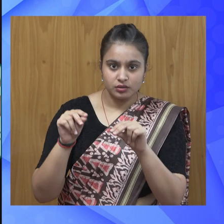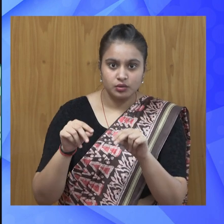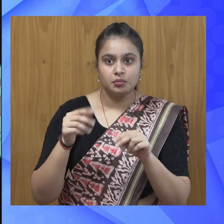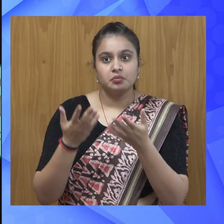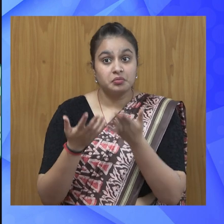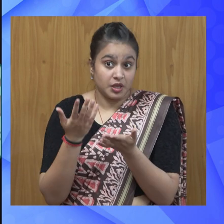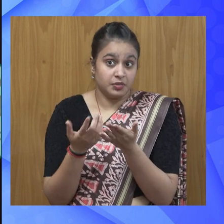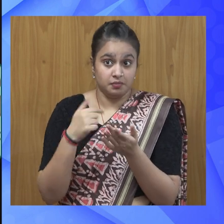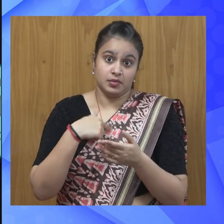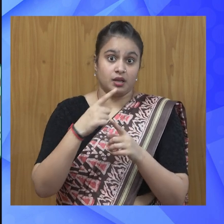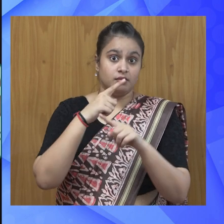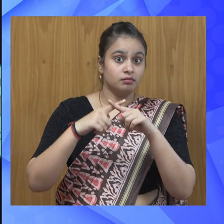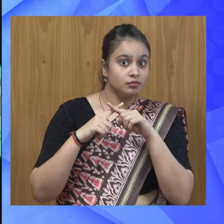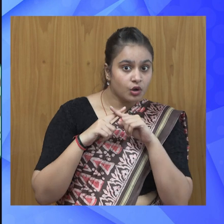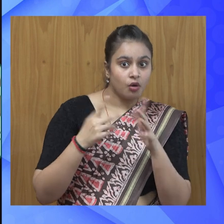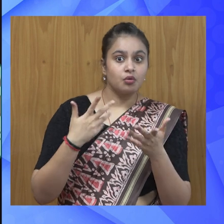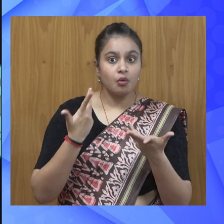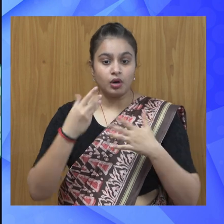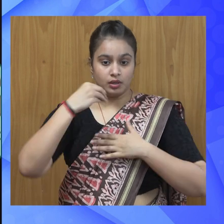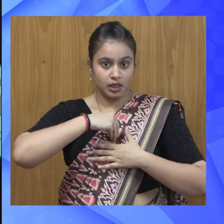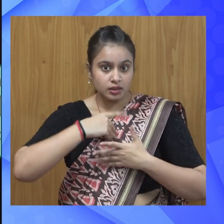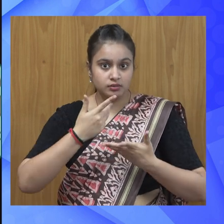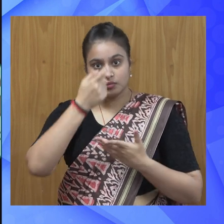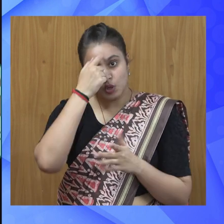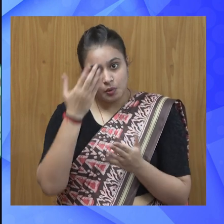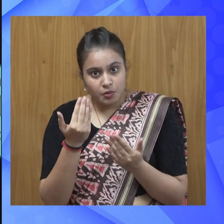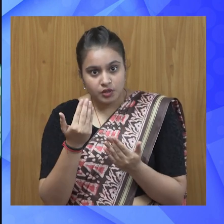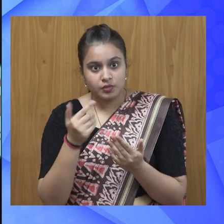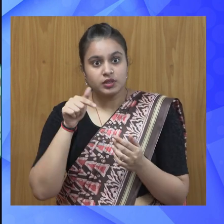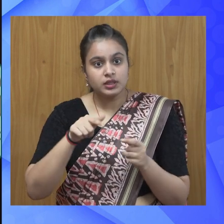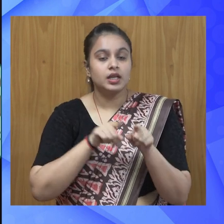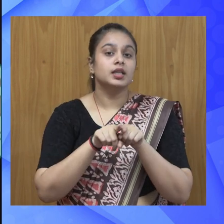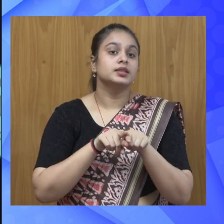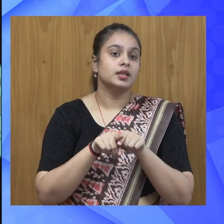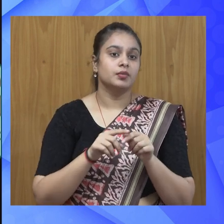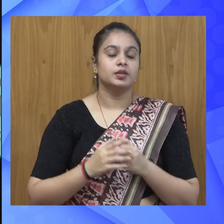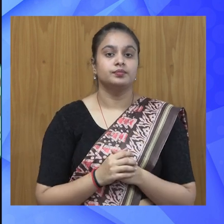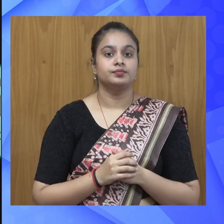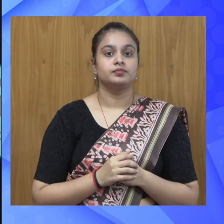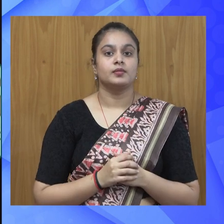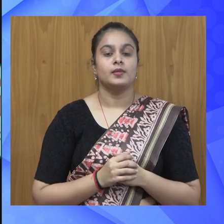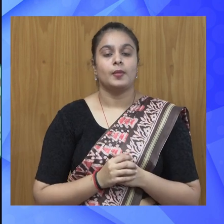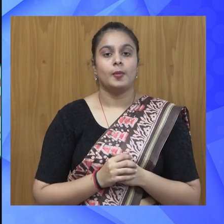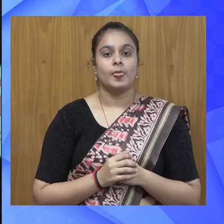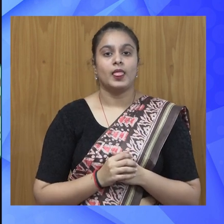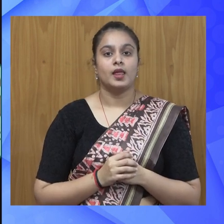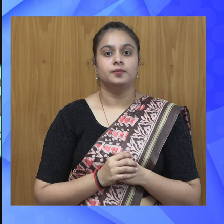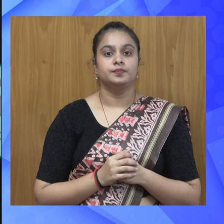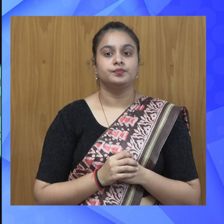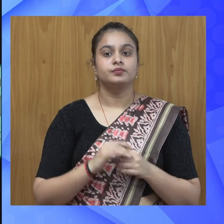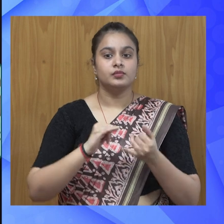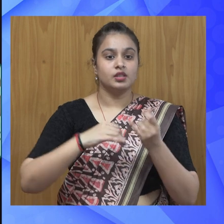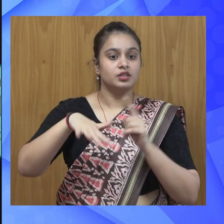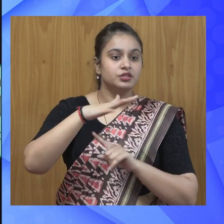इसका मतलब मैं गलत हूँ, मेरे में कुछ कमी होगी, तो उसके जैसे उदाहरण के तौर पे ये हो गया कि मेरे पास कोई स्थिति में